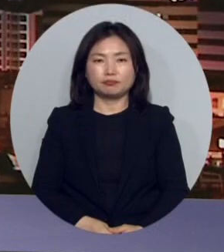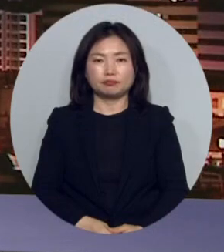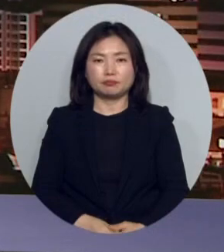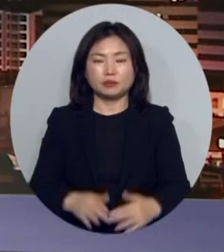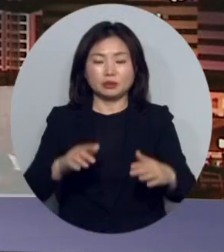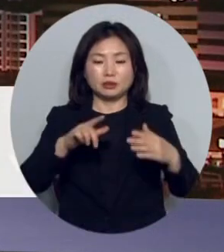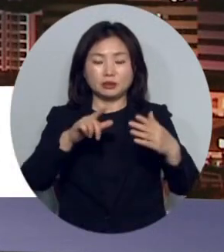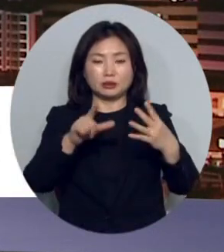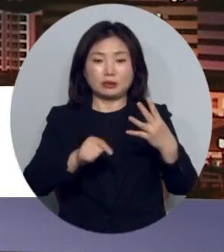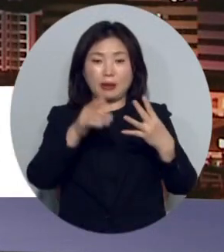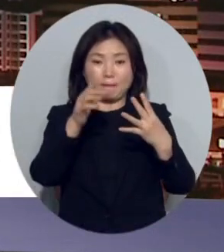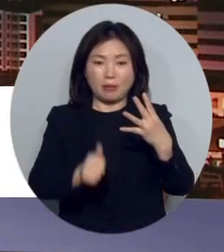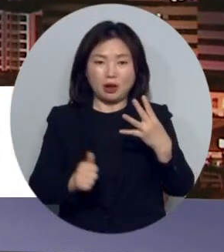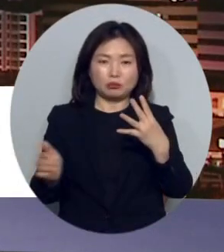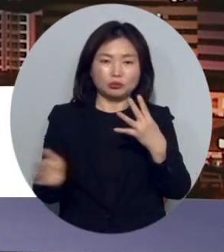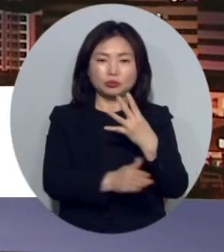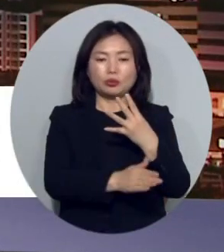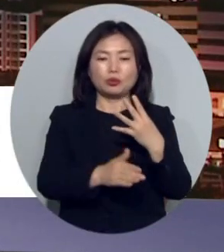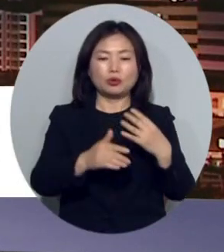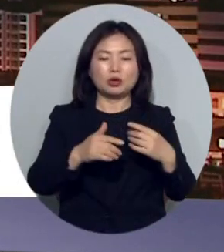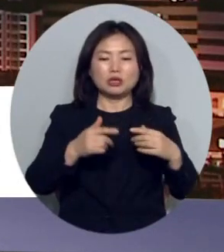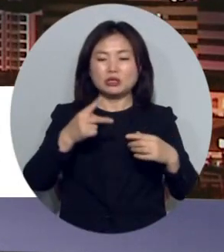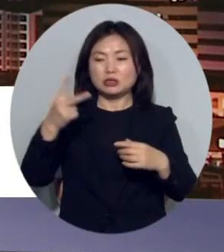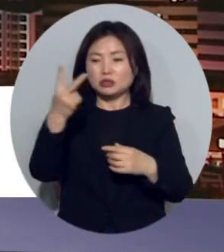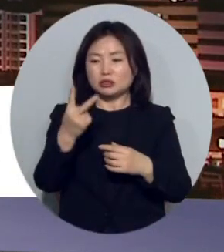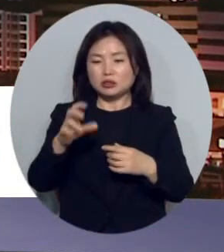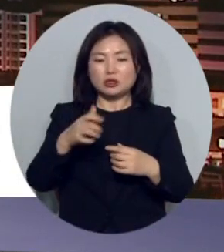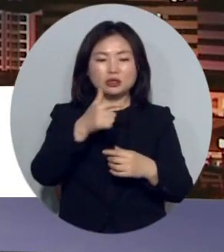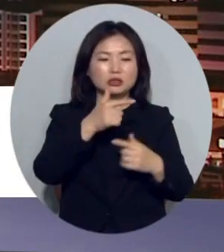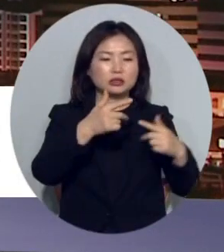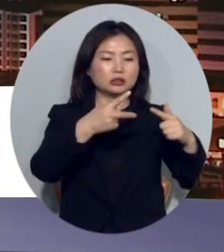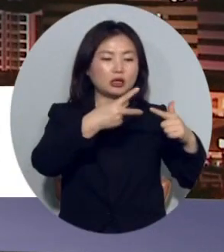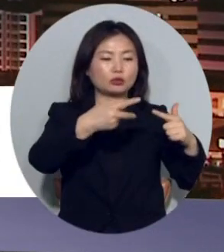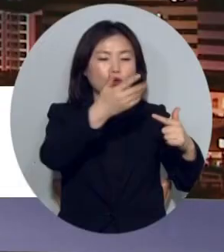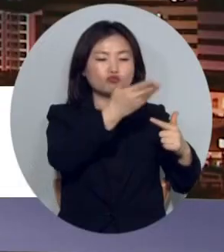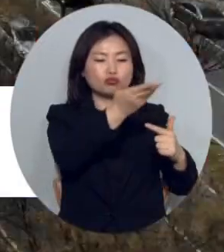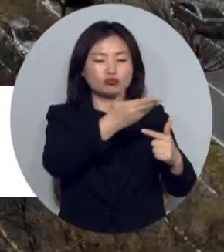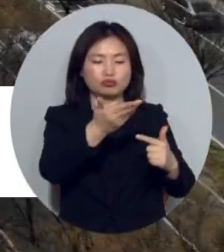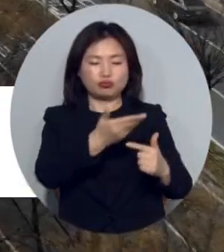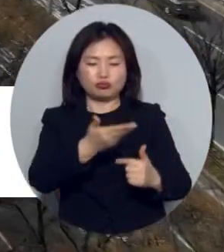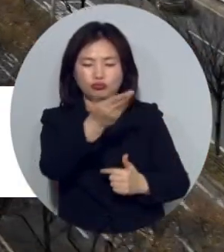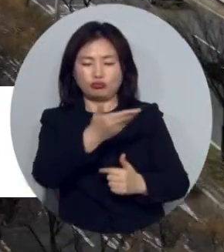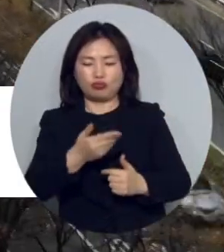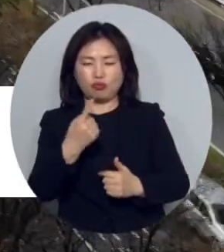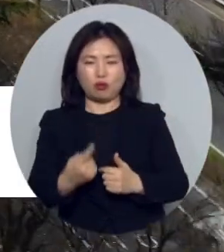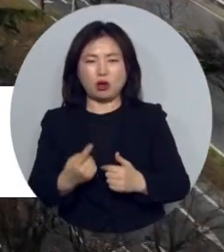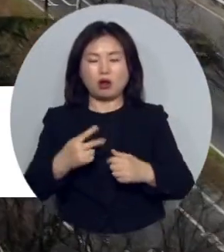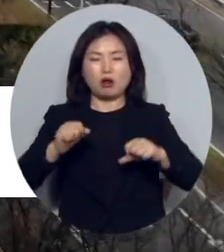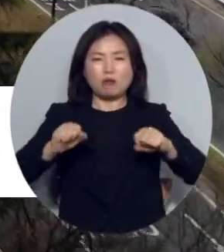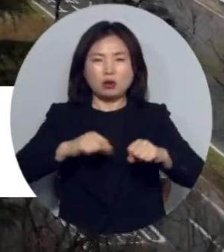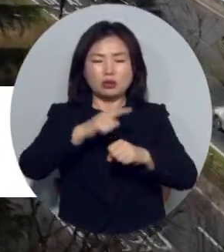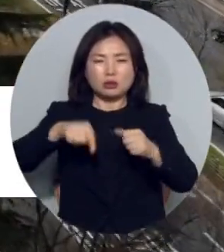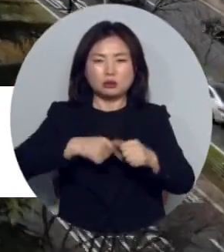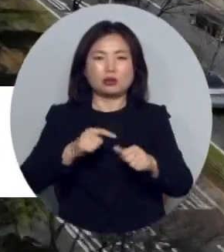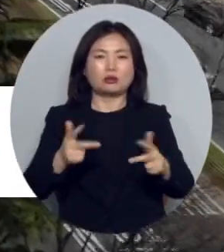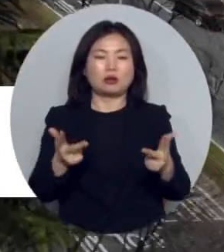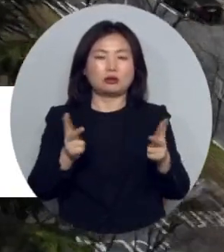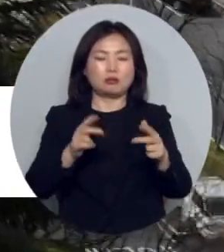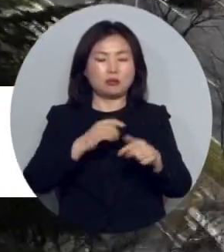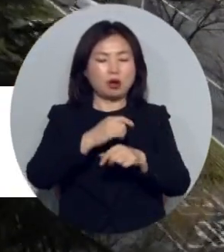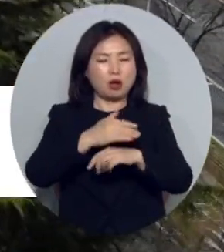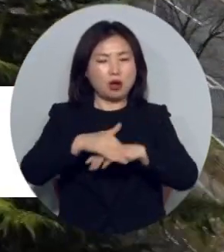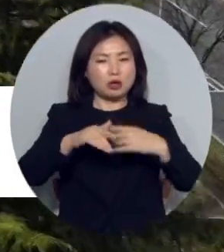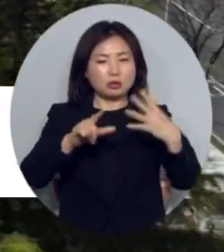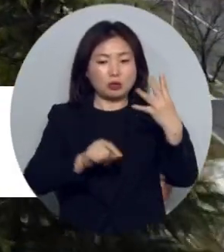이달 말부터 신천에 낙동강 물이 흐르게 됩니다 대구시는 신천 프로젝트의 하나인 생태 유량 공급사업 으로 오는 4월